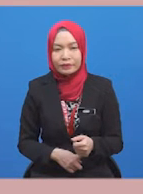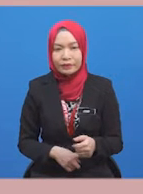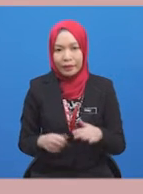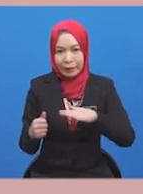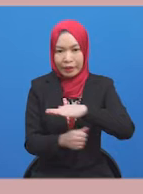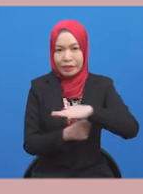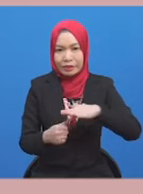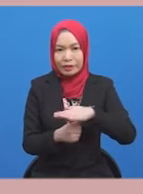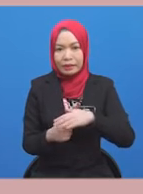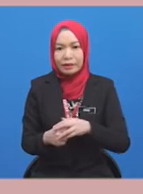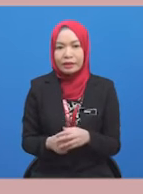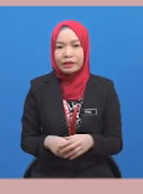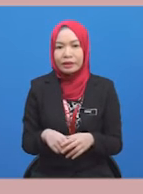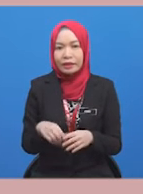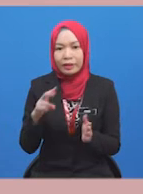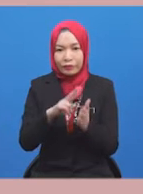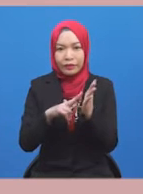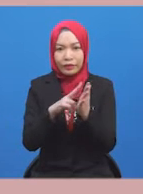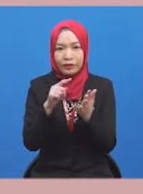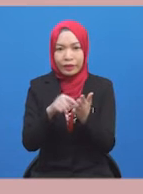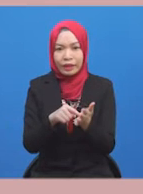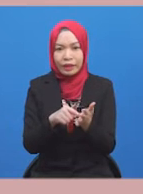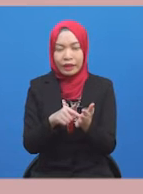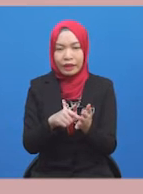Berdasarkan video ini, nyatakan tool yang